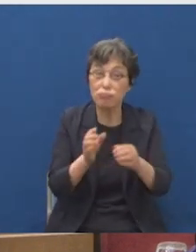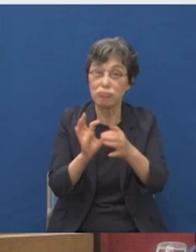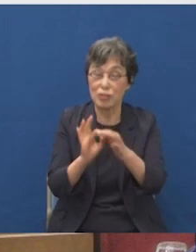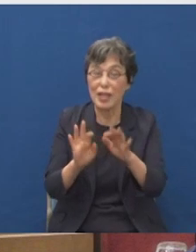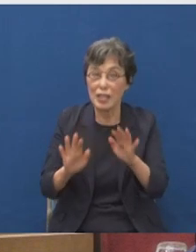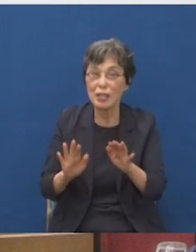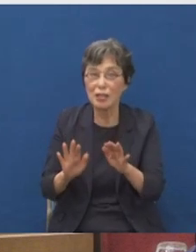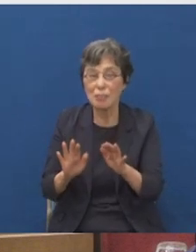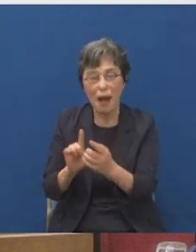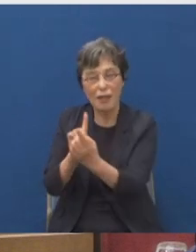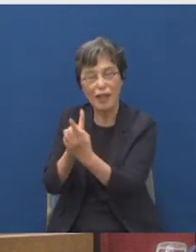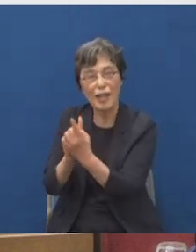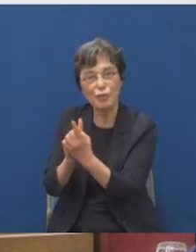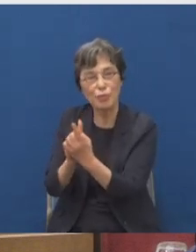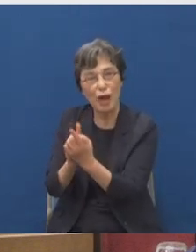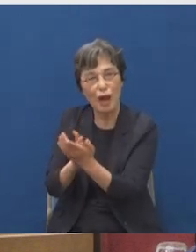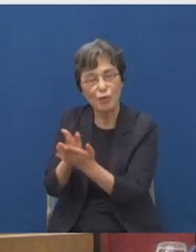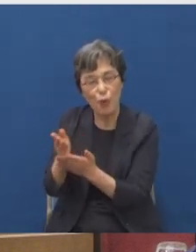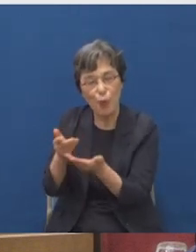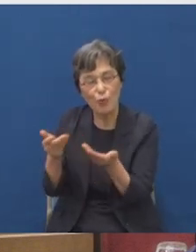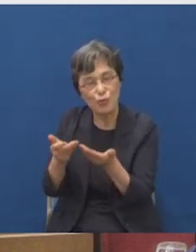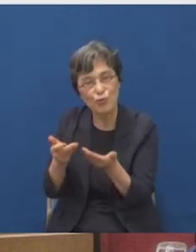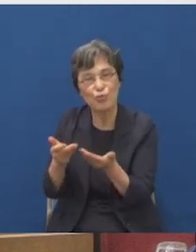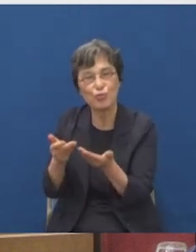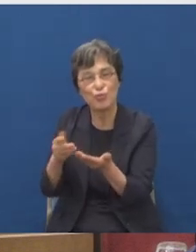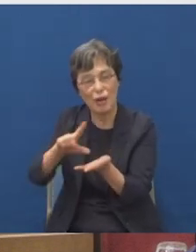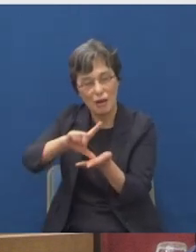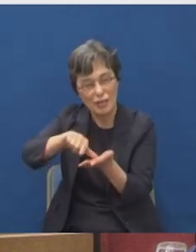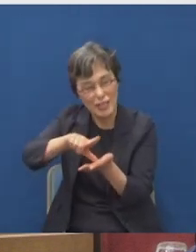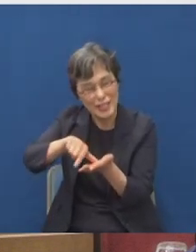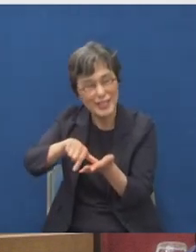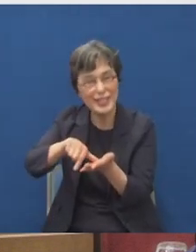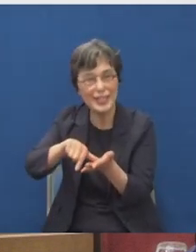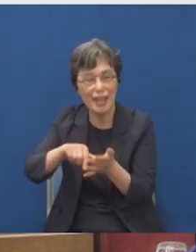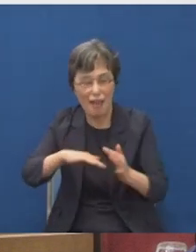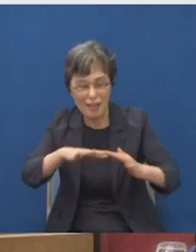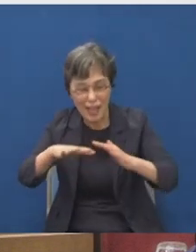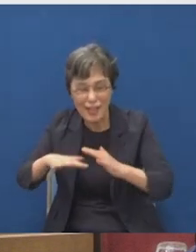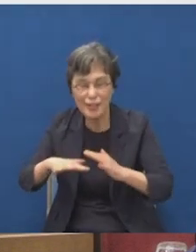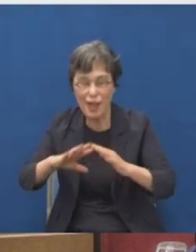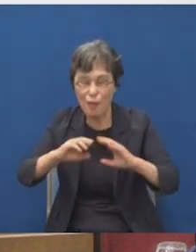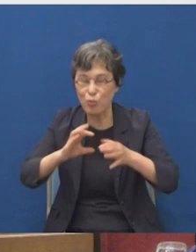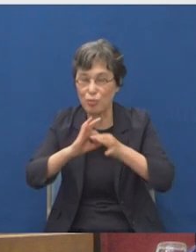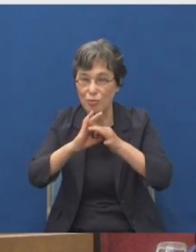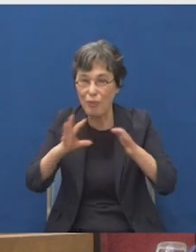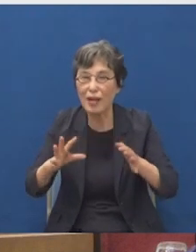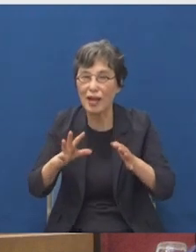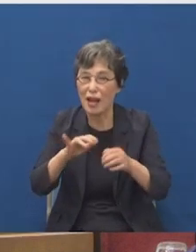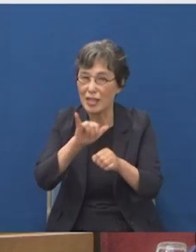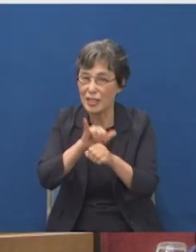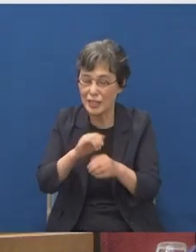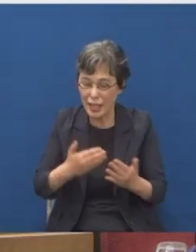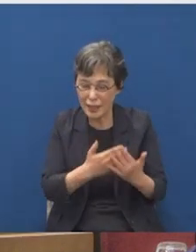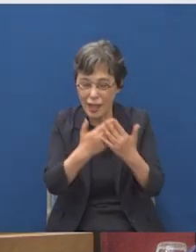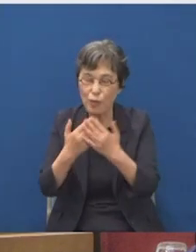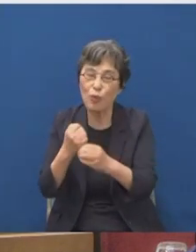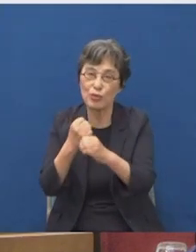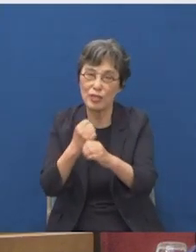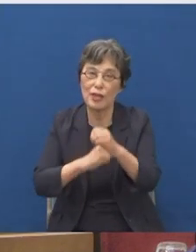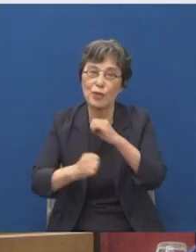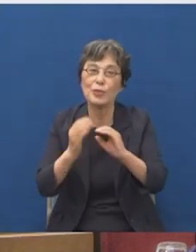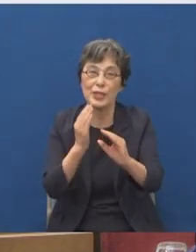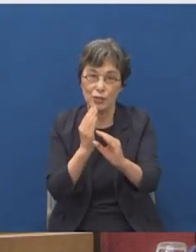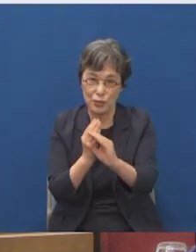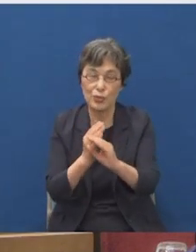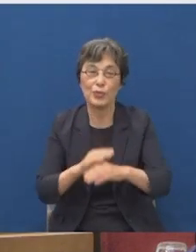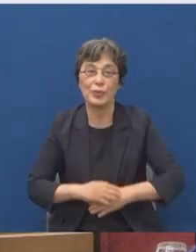在、対象となる業種や地域など、方向性の検討や内外を問わない人的ネットワークの構築に向けて取り組んでいるところ